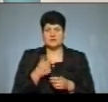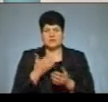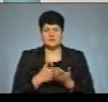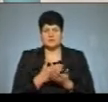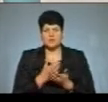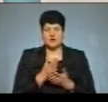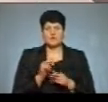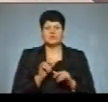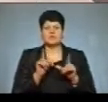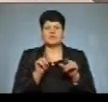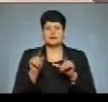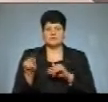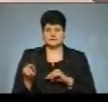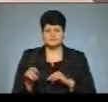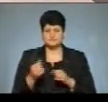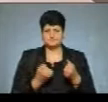місцевості, де він виїжджає.